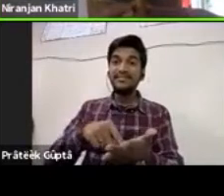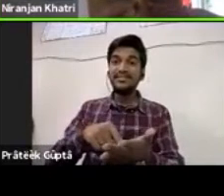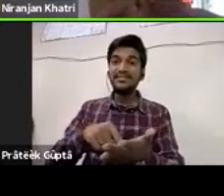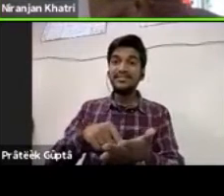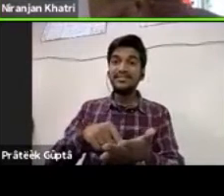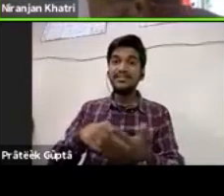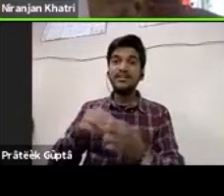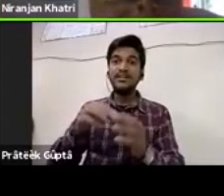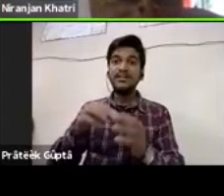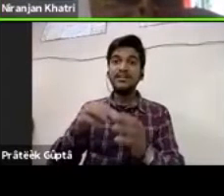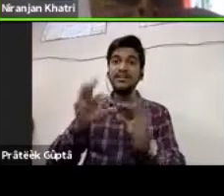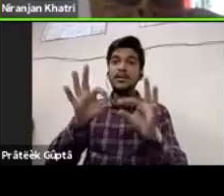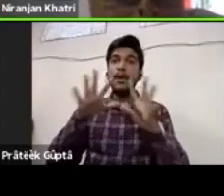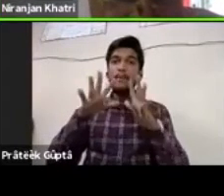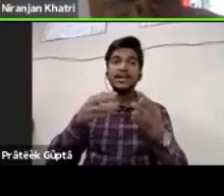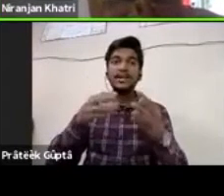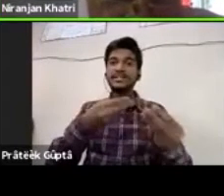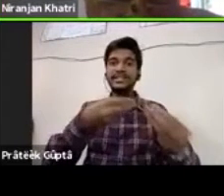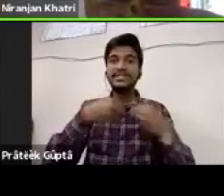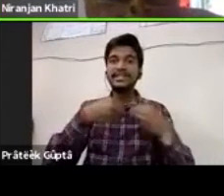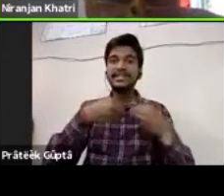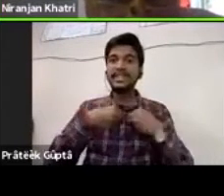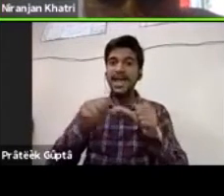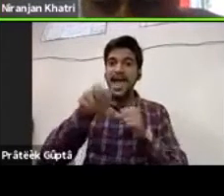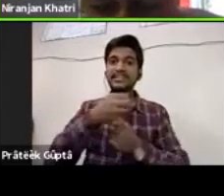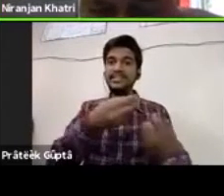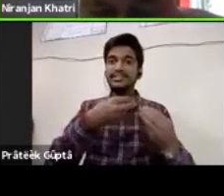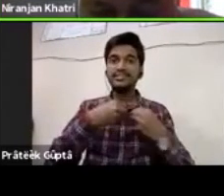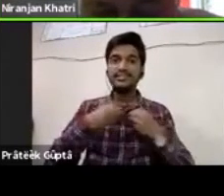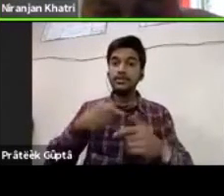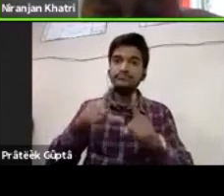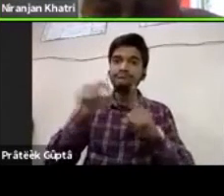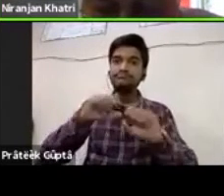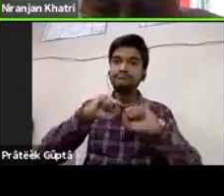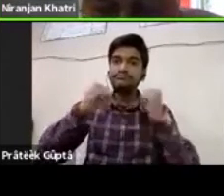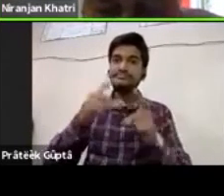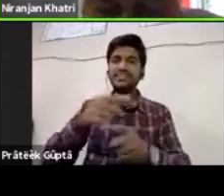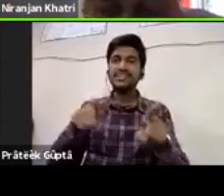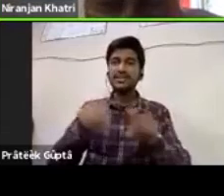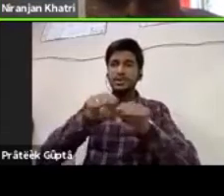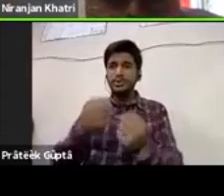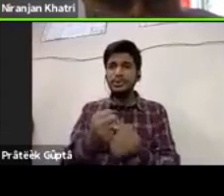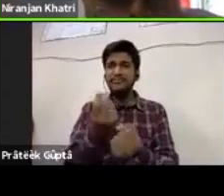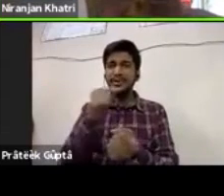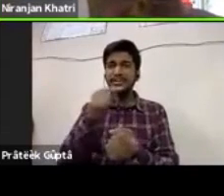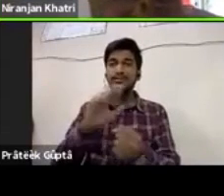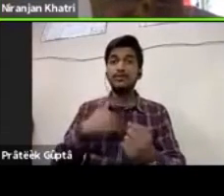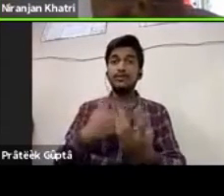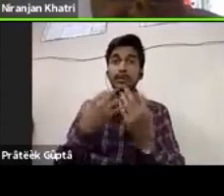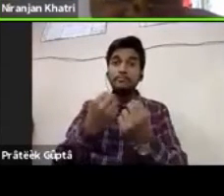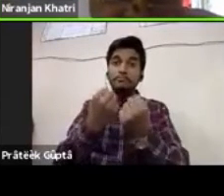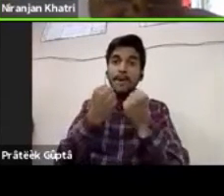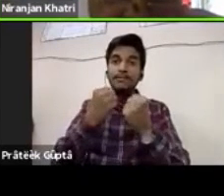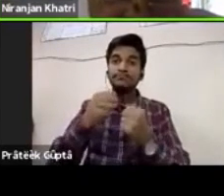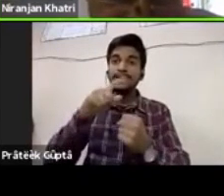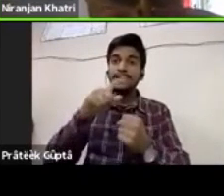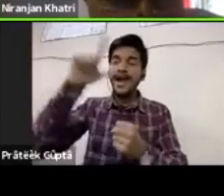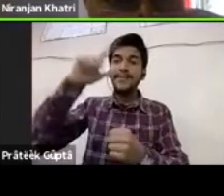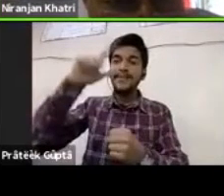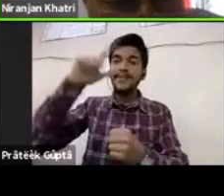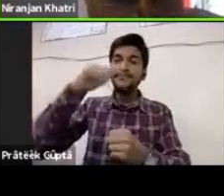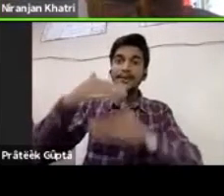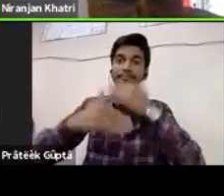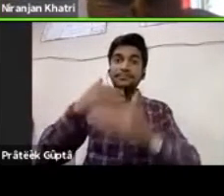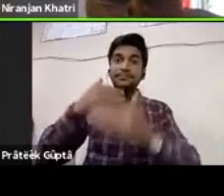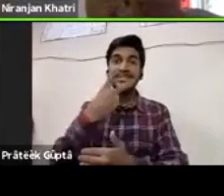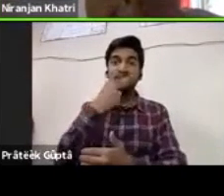है कि ये टूट जाए जल्दी, और पुख्त भी होना चाहिए, एस्थेटिक्स सुंदर भी होना चाहिए देखने में, तो ये सब चीज़